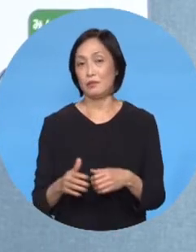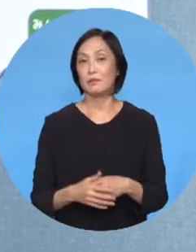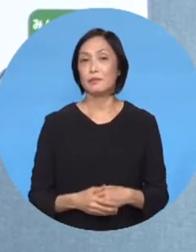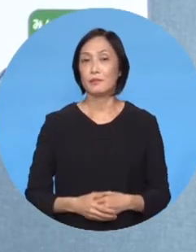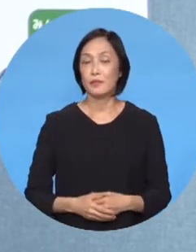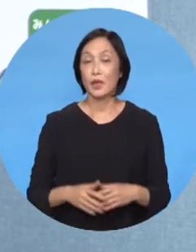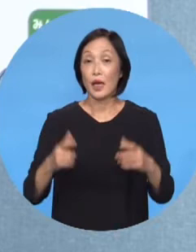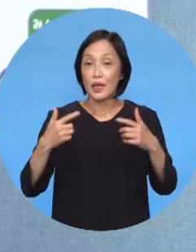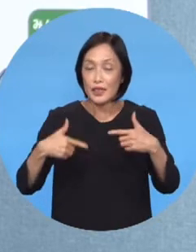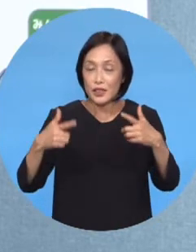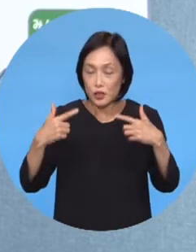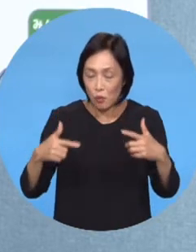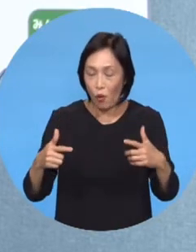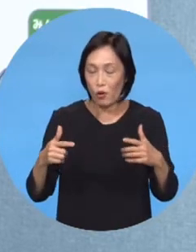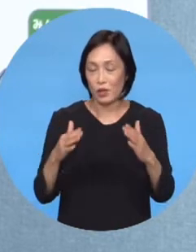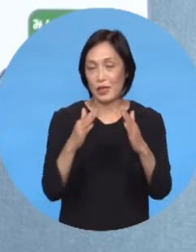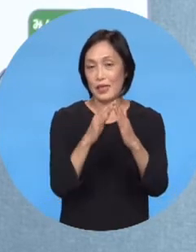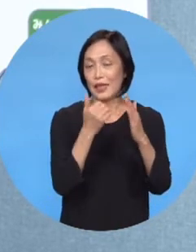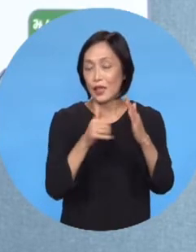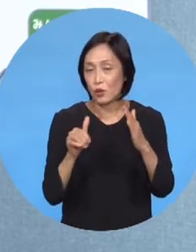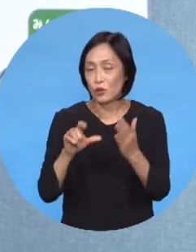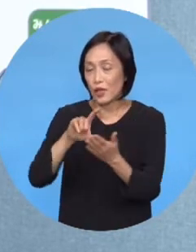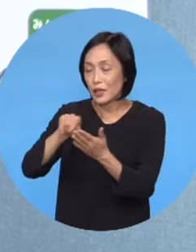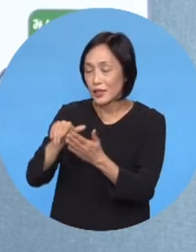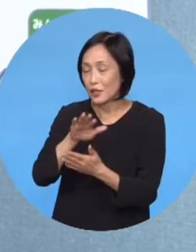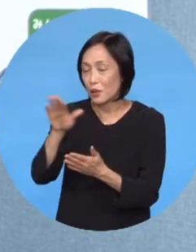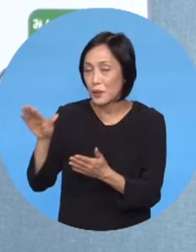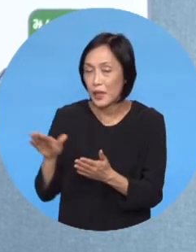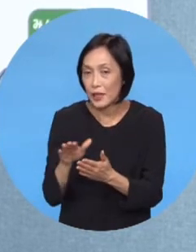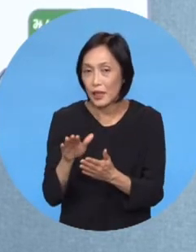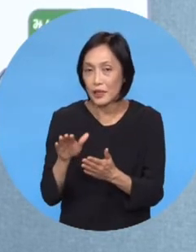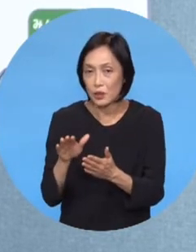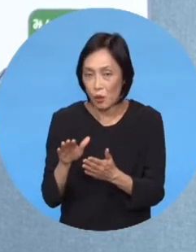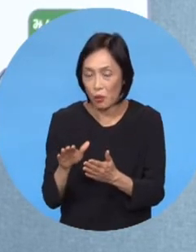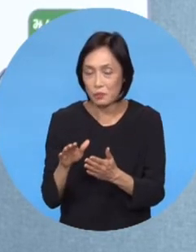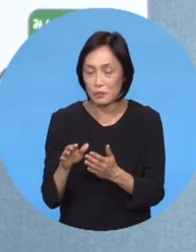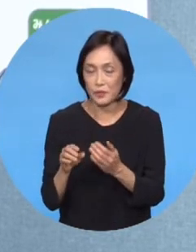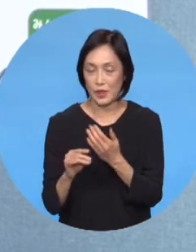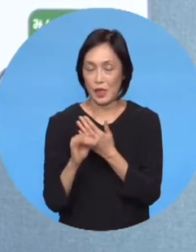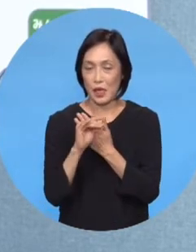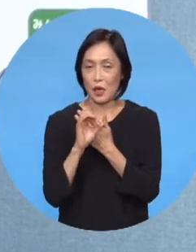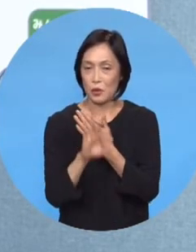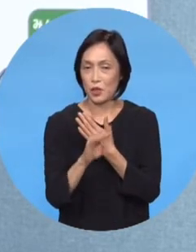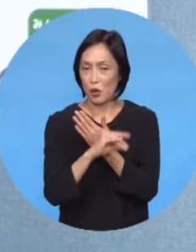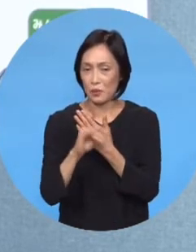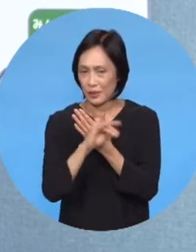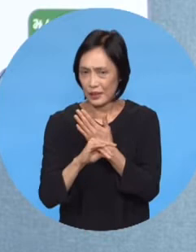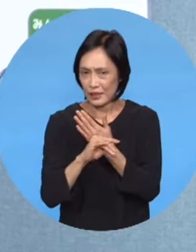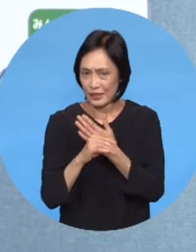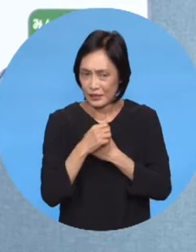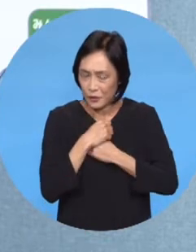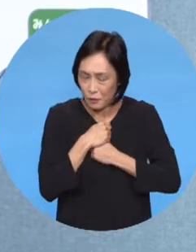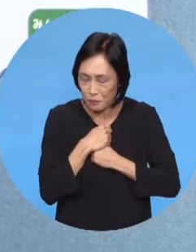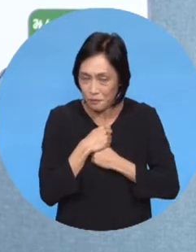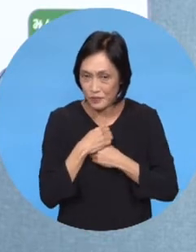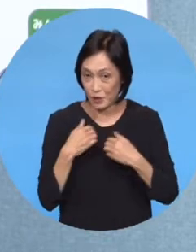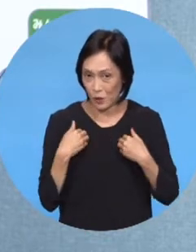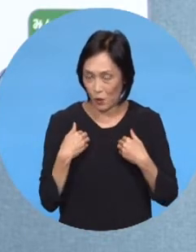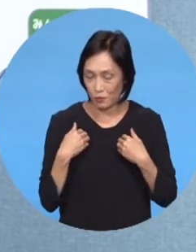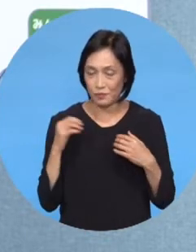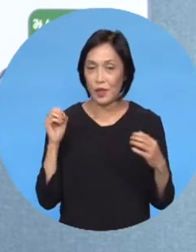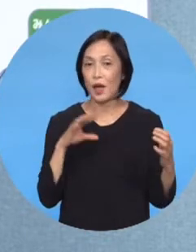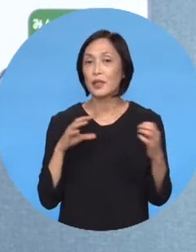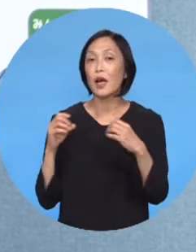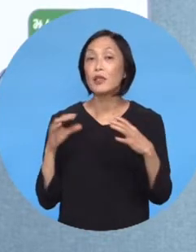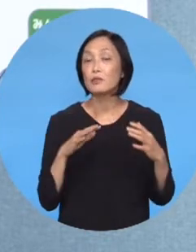日頃からご家族ご近所の方で、振り込み詐欺に騙されないという話をしていただいてですね、